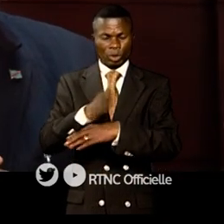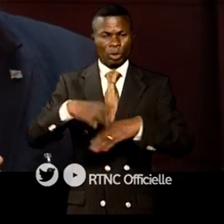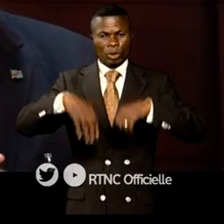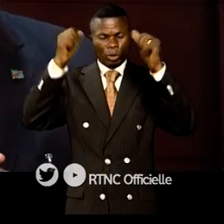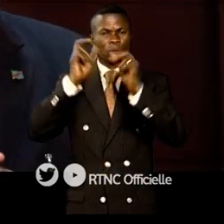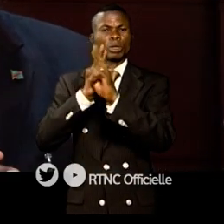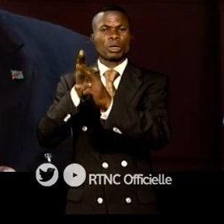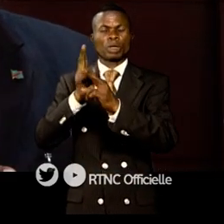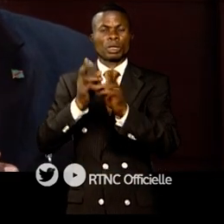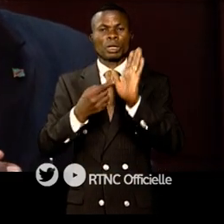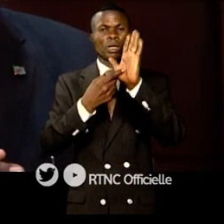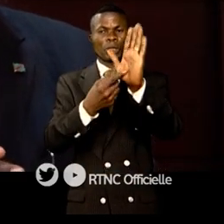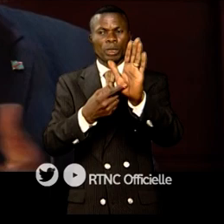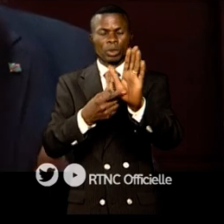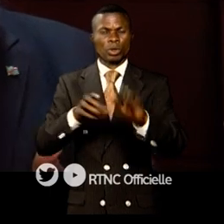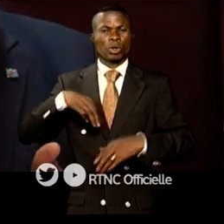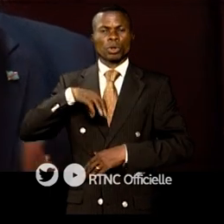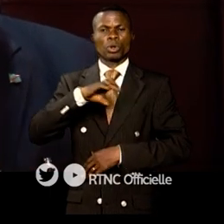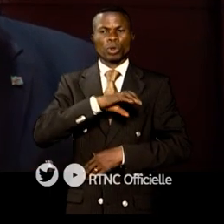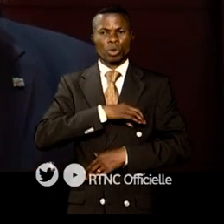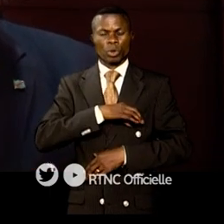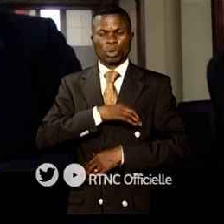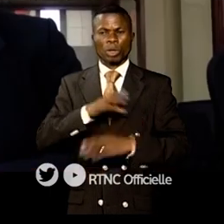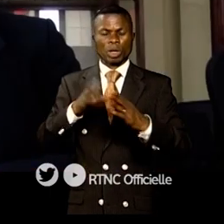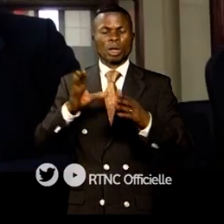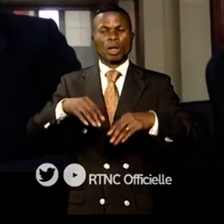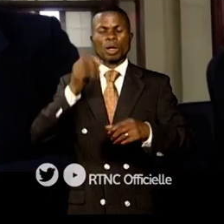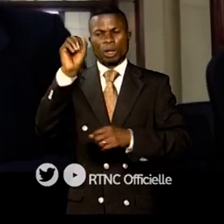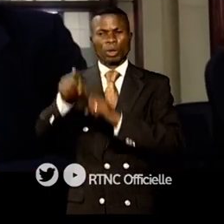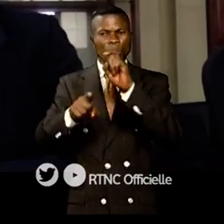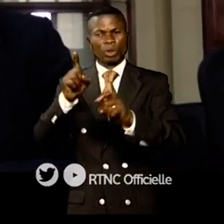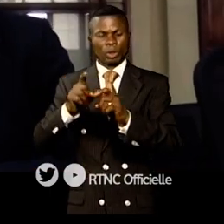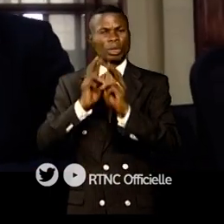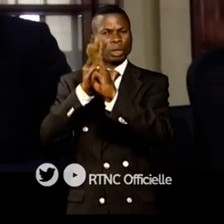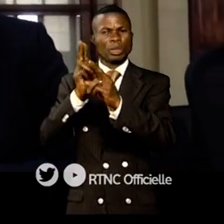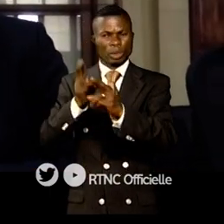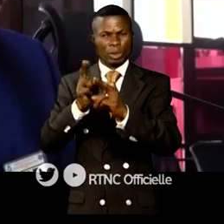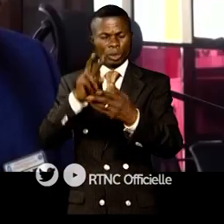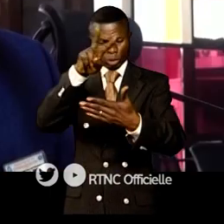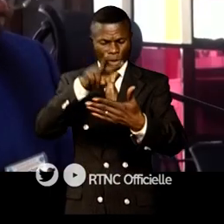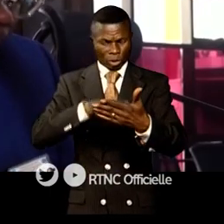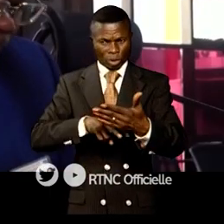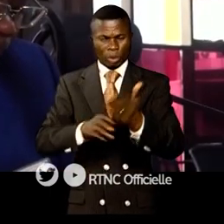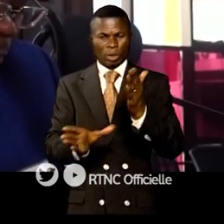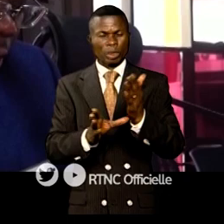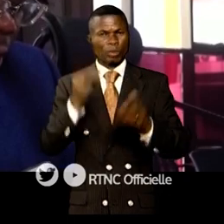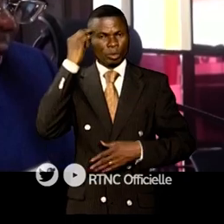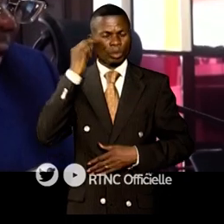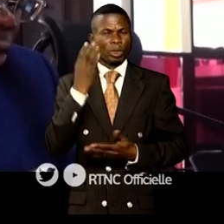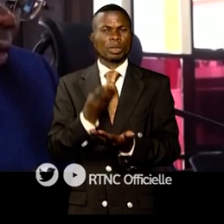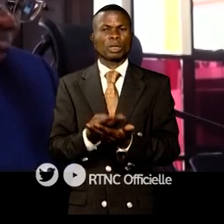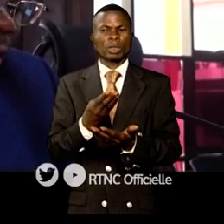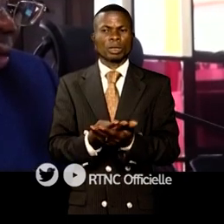le rapport présenté par la Commission moyennant amendement dont le compte-rendu a été lu par le vice-ministre du